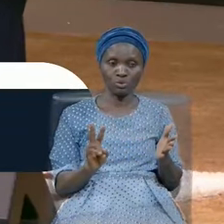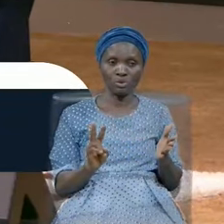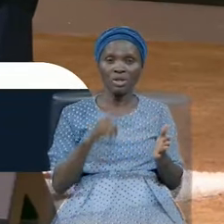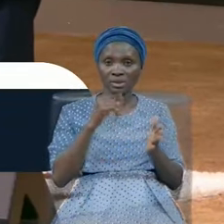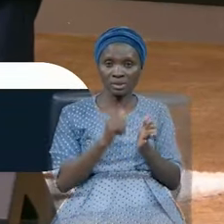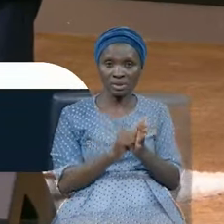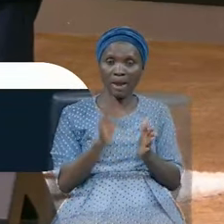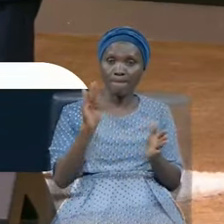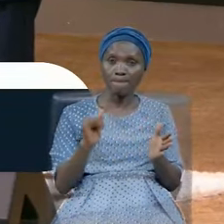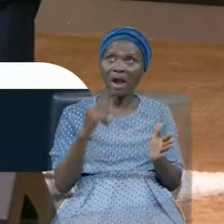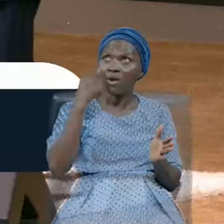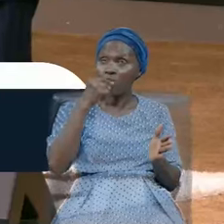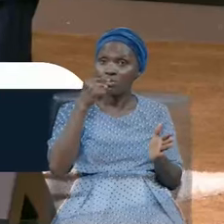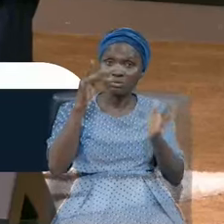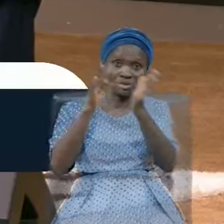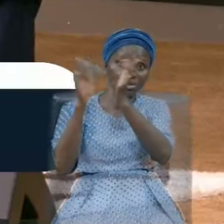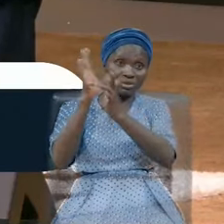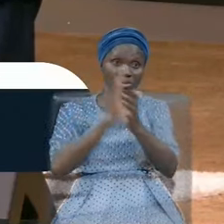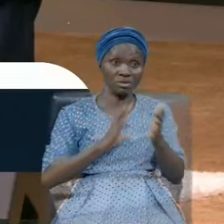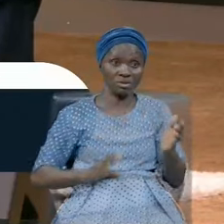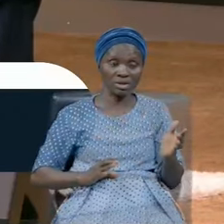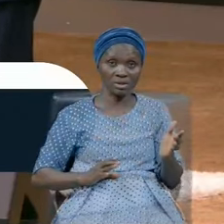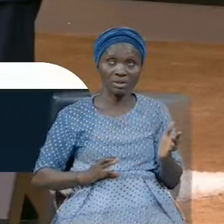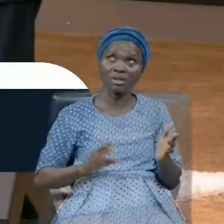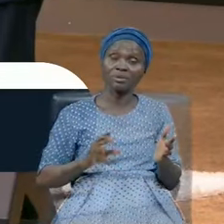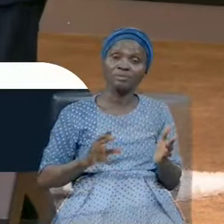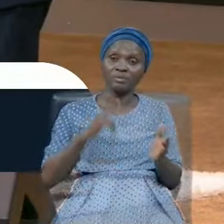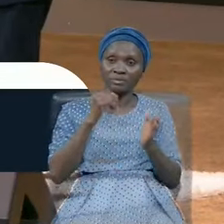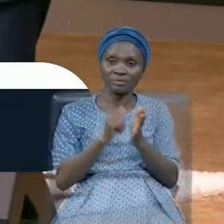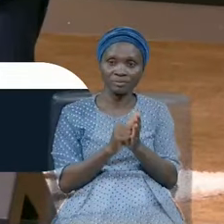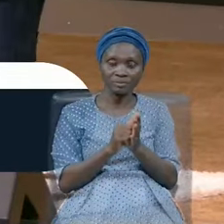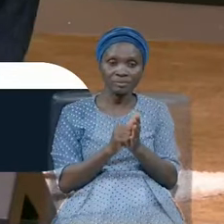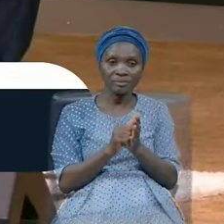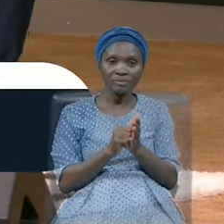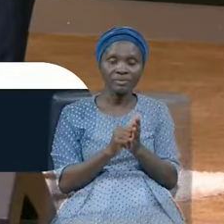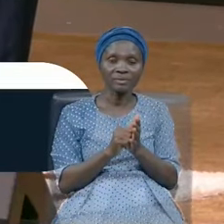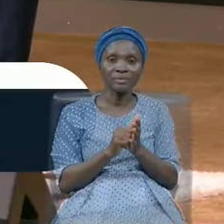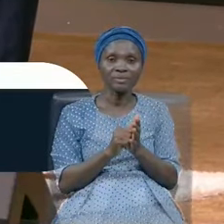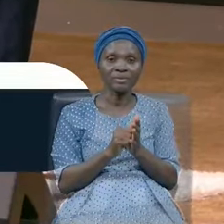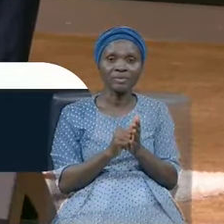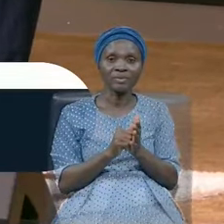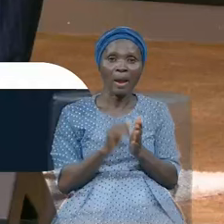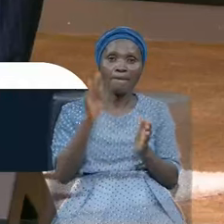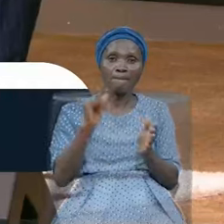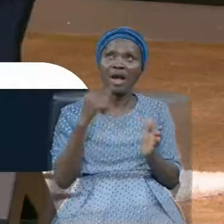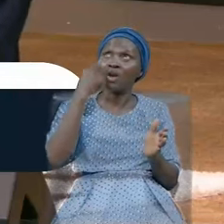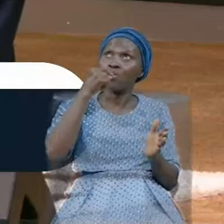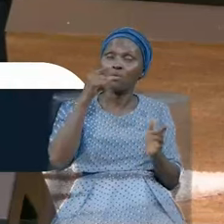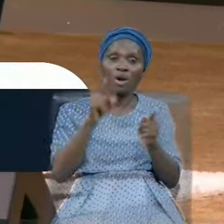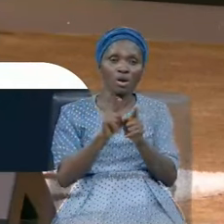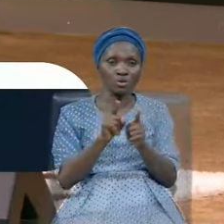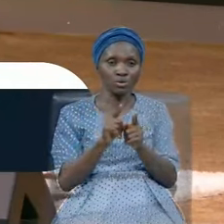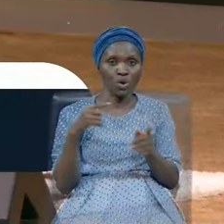À qui? C'est par Jésus-Christ qu'il a mentionné à la fin du verset 1. À qui nous